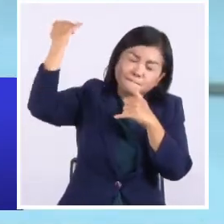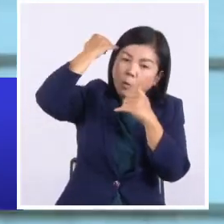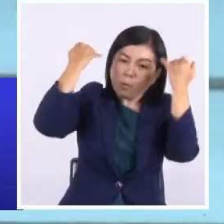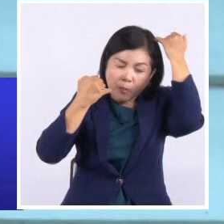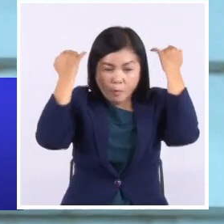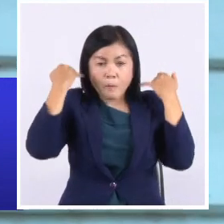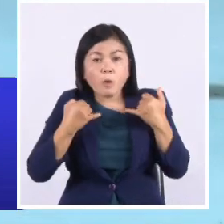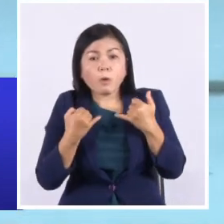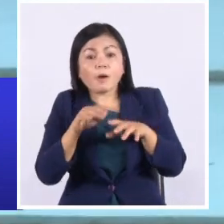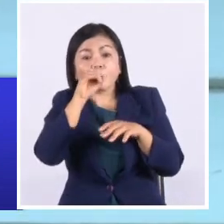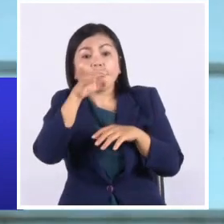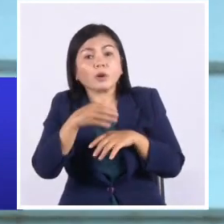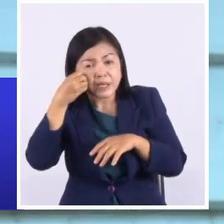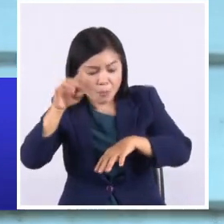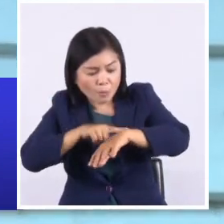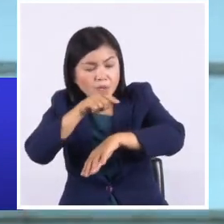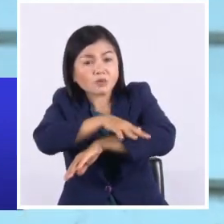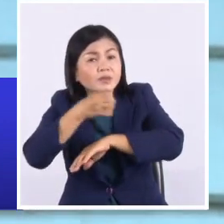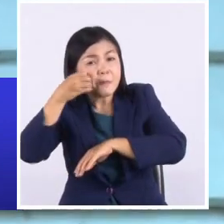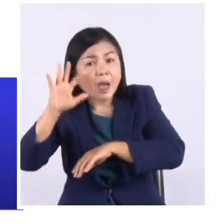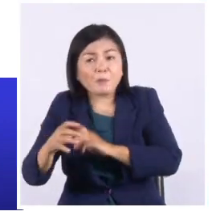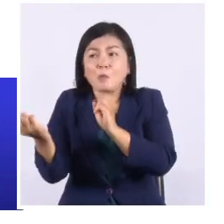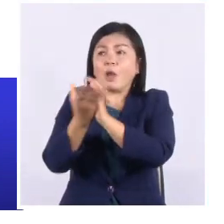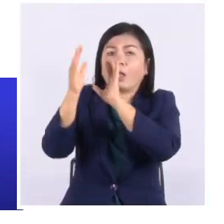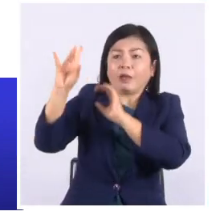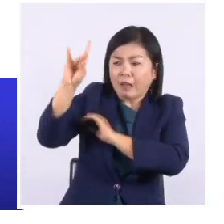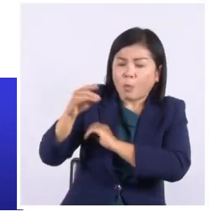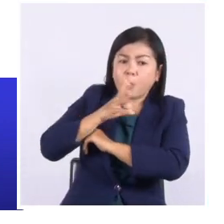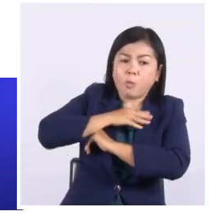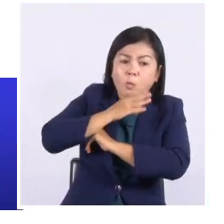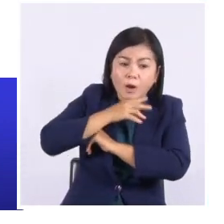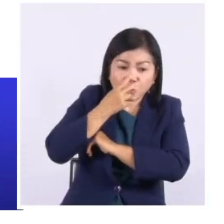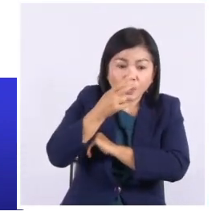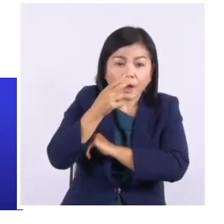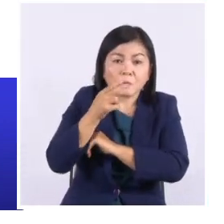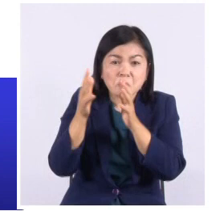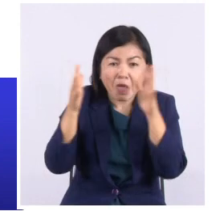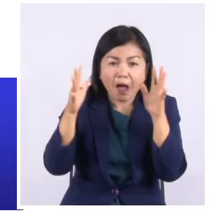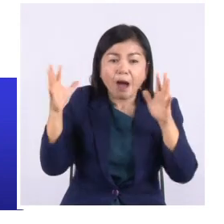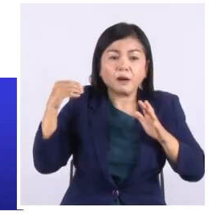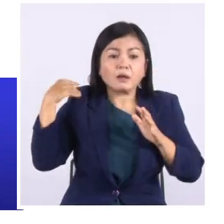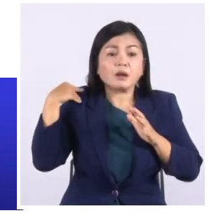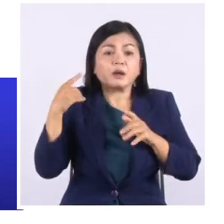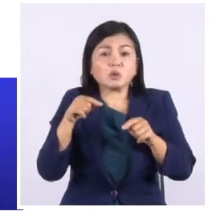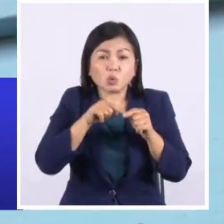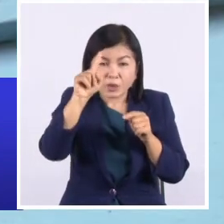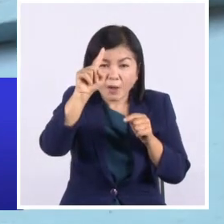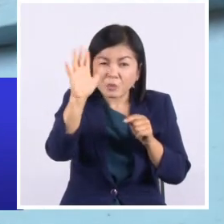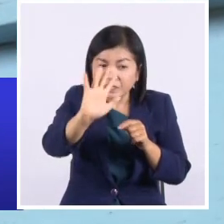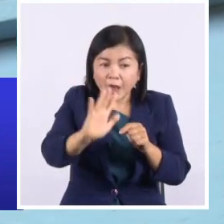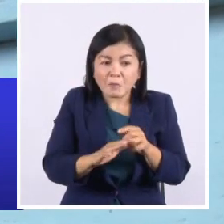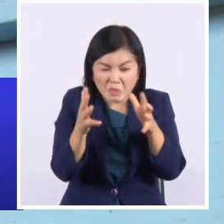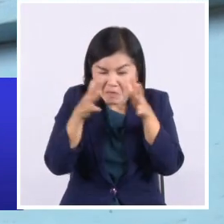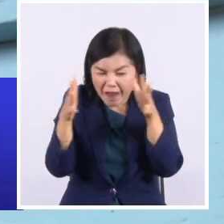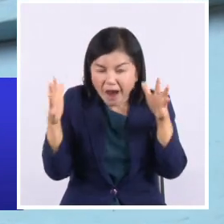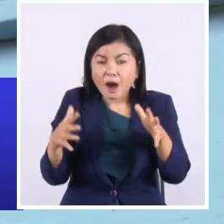เขาบอกว่าจะกลับบ้านแล้วอะแต่มาเจอแบบนี้น่ากลัวคุณผู้ชมนี่ดูนะมันไม่ใช่จุดเดียวอะค่ะคือรังแต